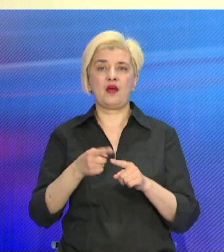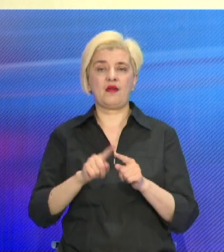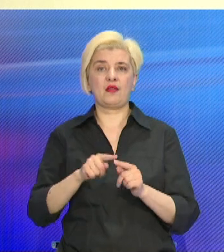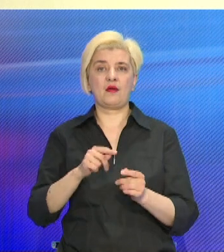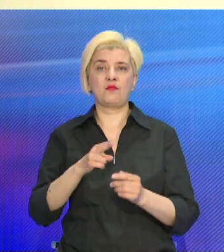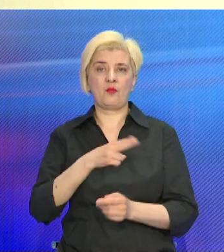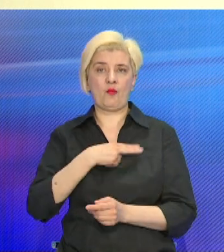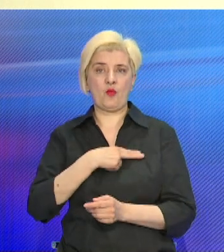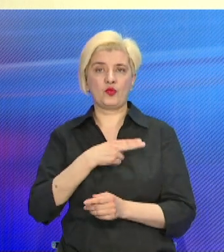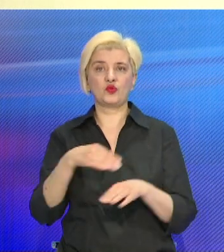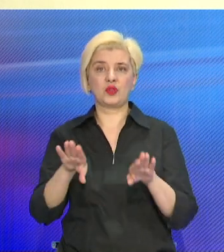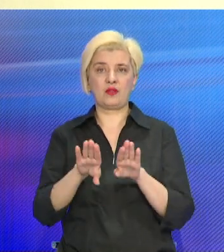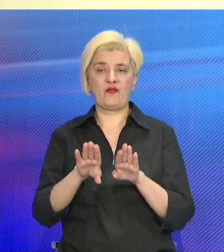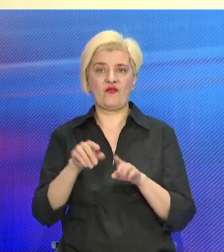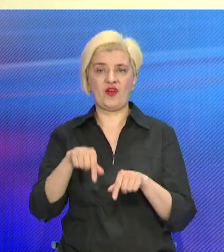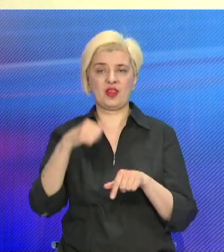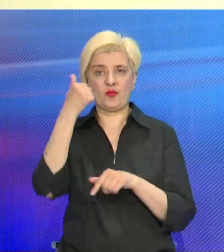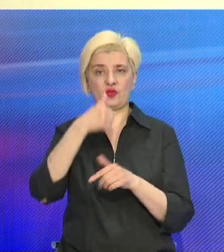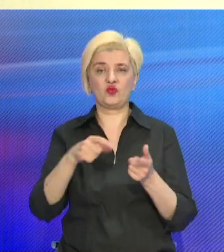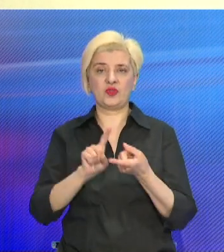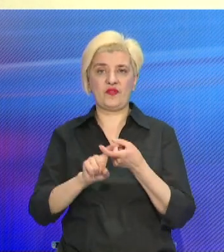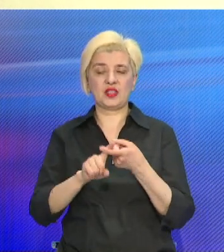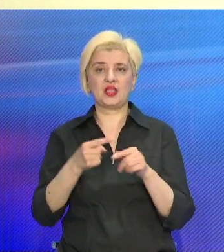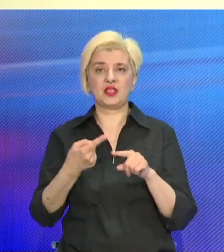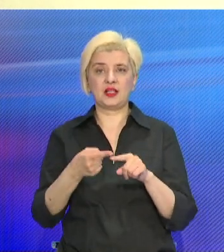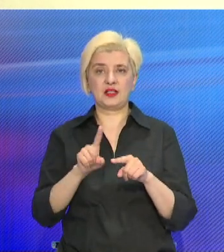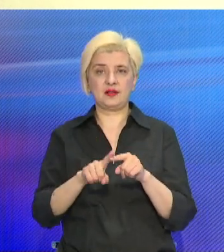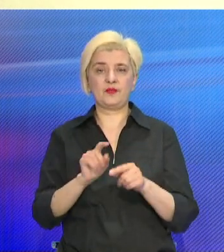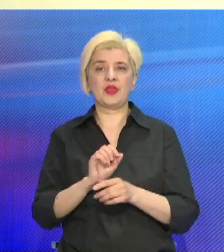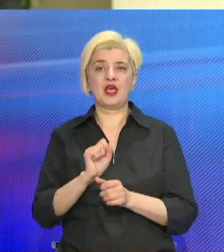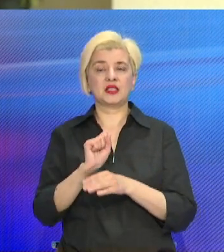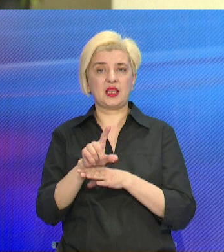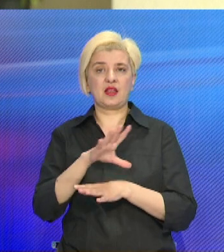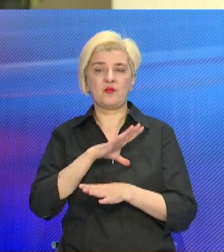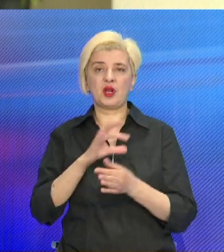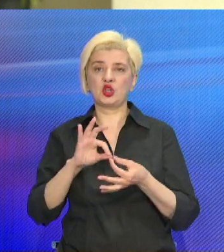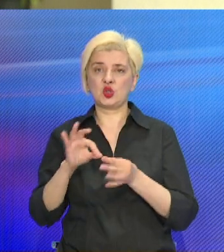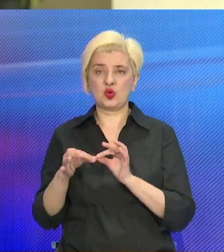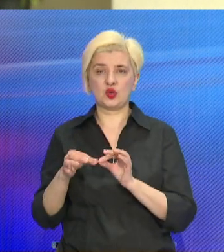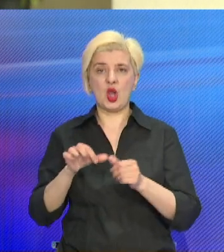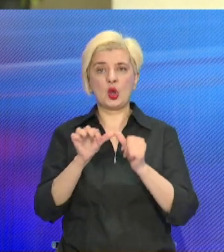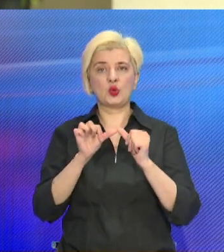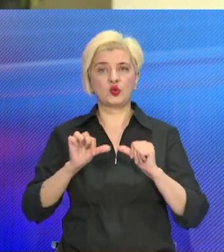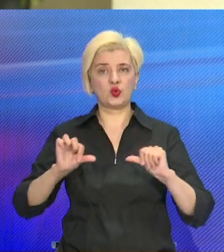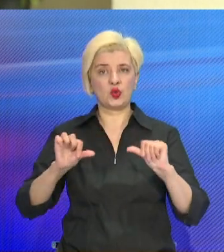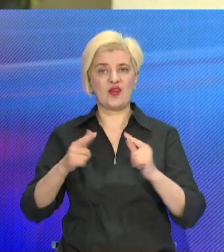году. С этим связано вот введение такого порога. И задания были довольно сложные. Компетентное жюри в составе нашего Гродненского